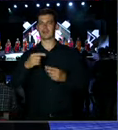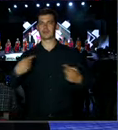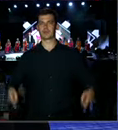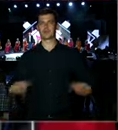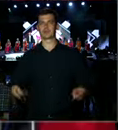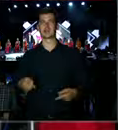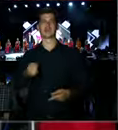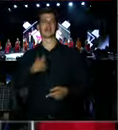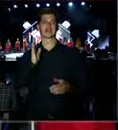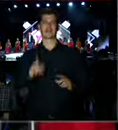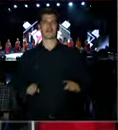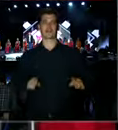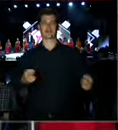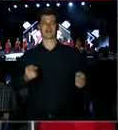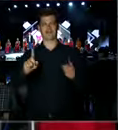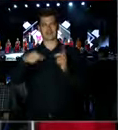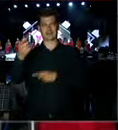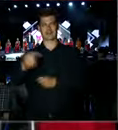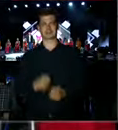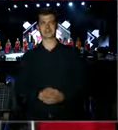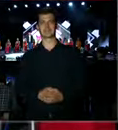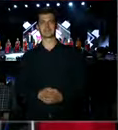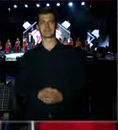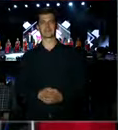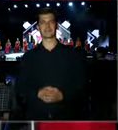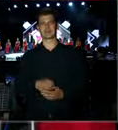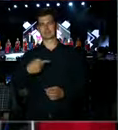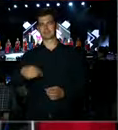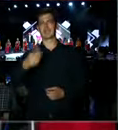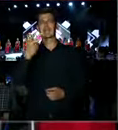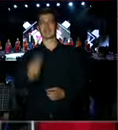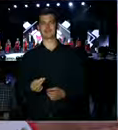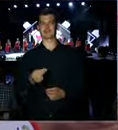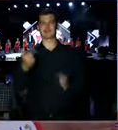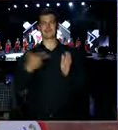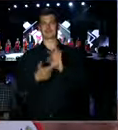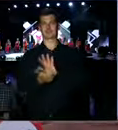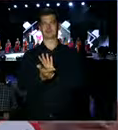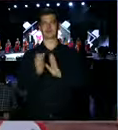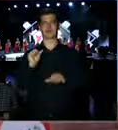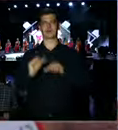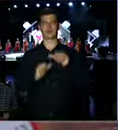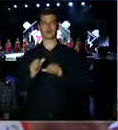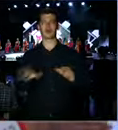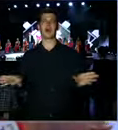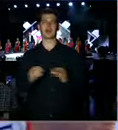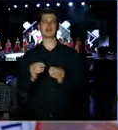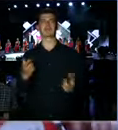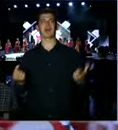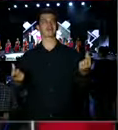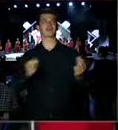chcemy zorganizować na jesieni 2017 wspólnie z